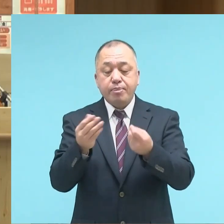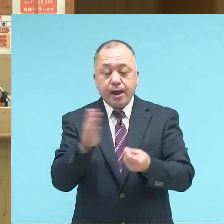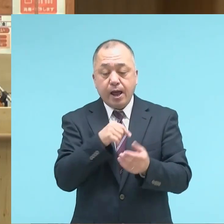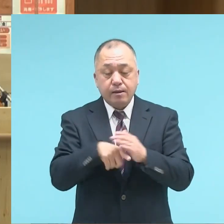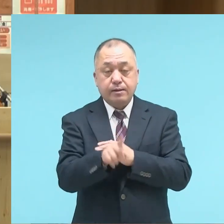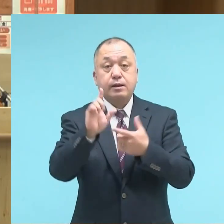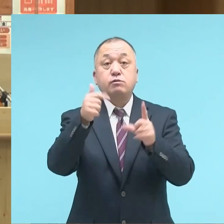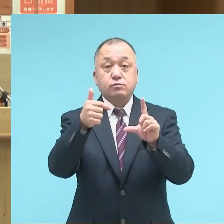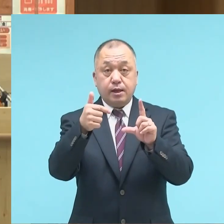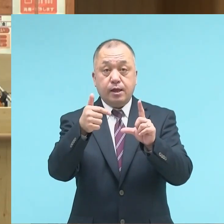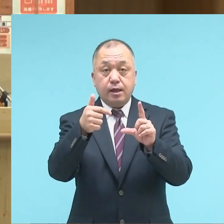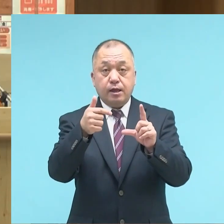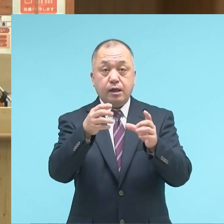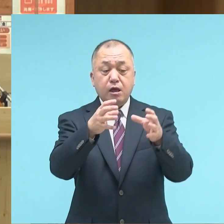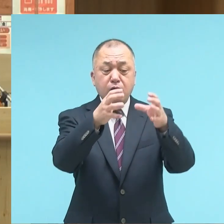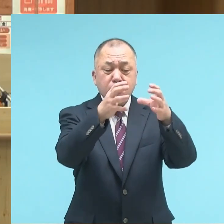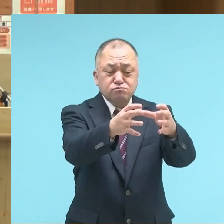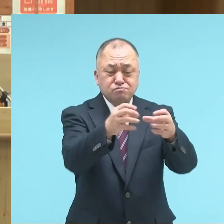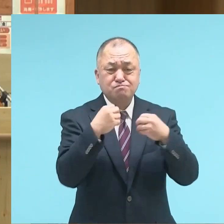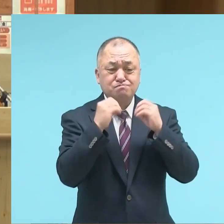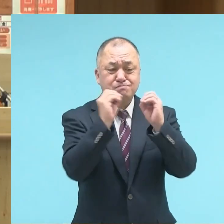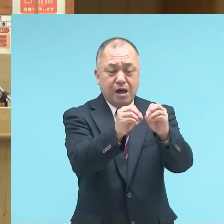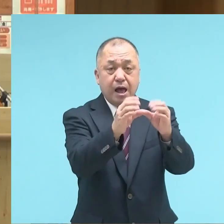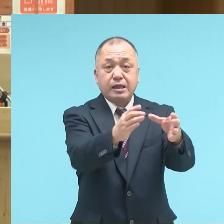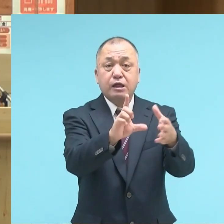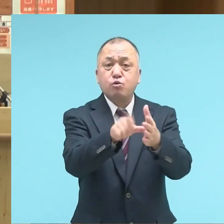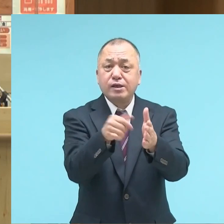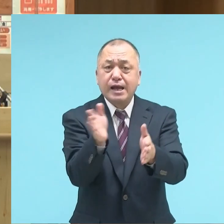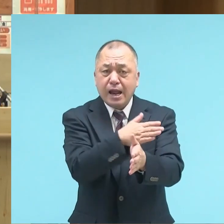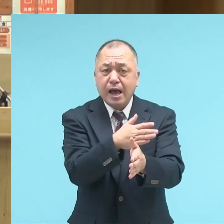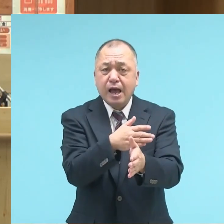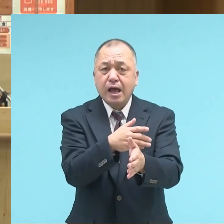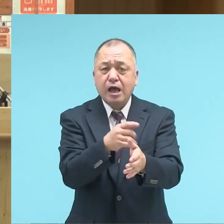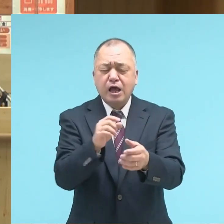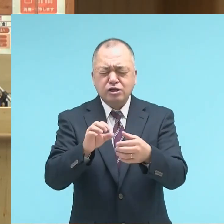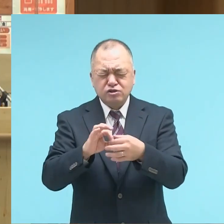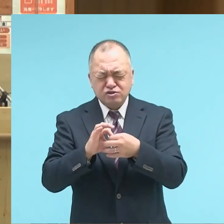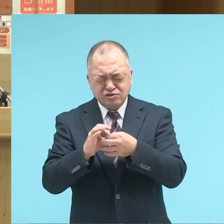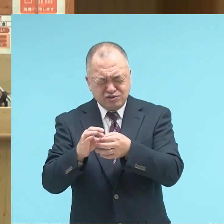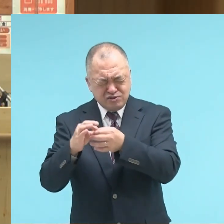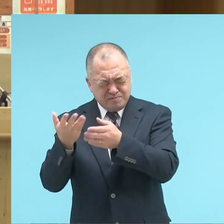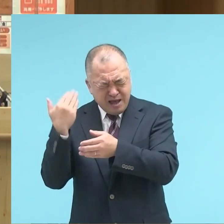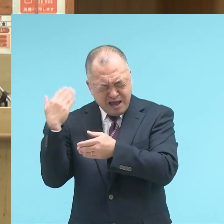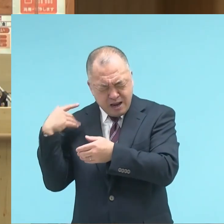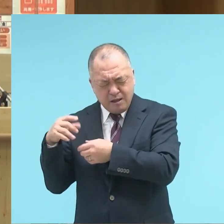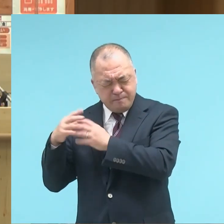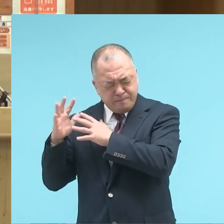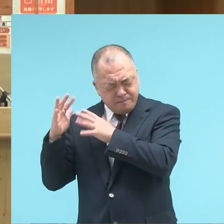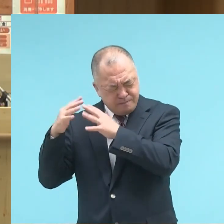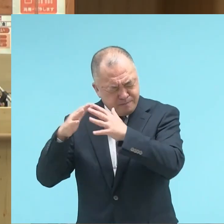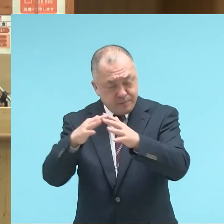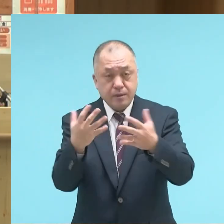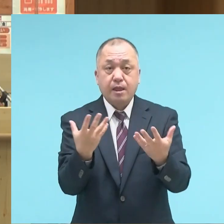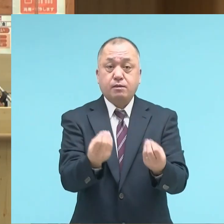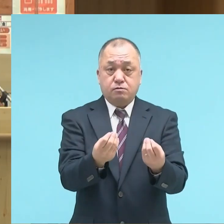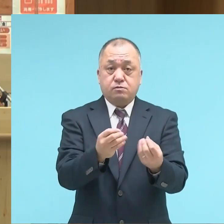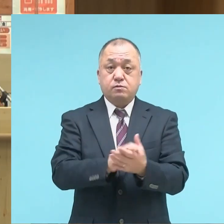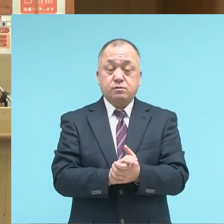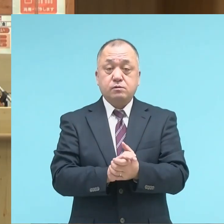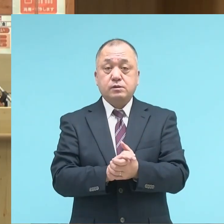が発生した時点から我々としてはずっと取り組みをしているわけです。で、その中でそういった自衛隊の派遣要請